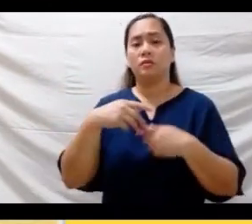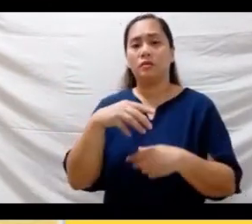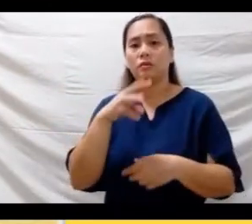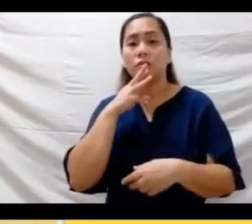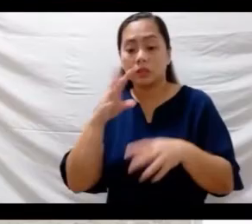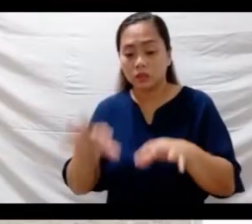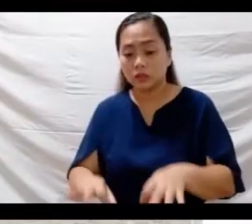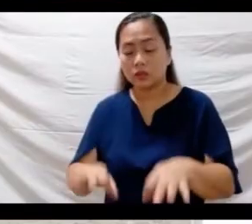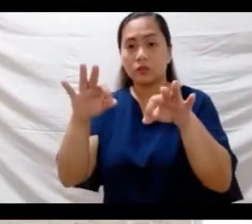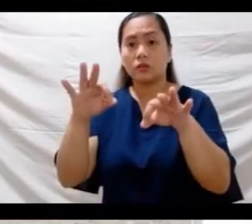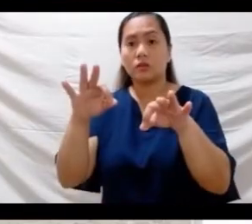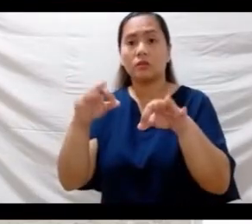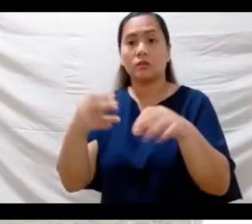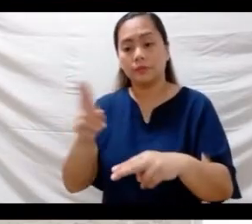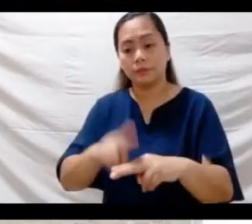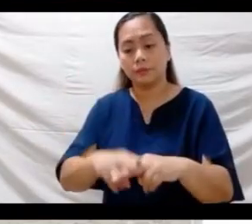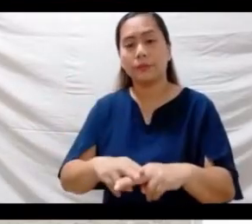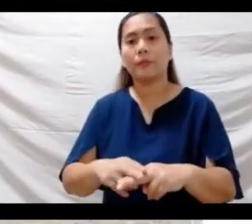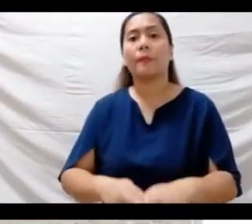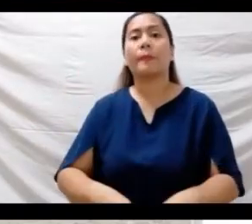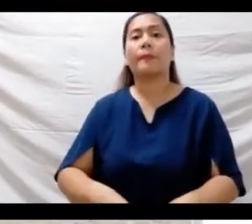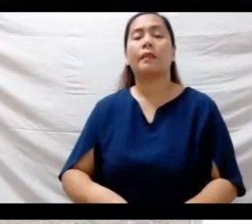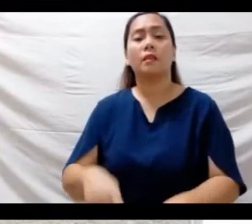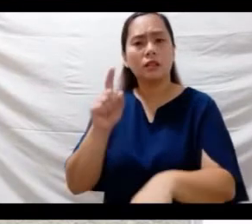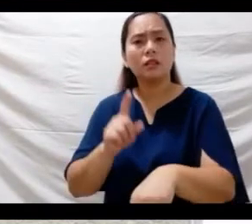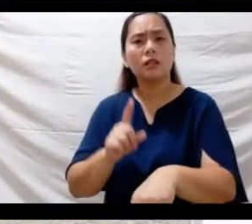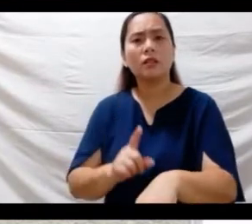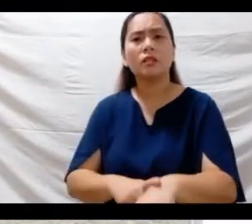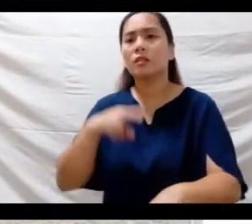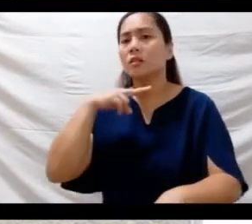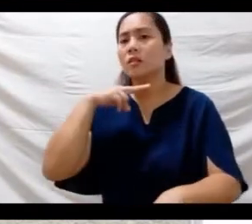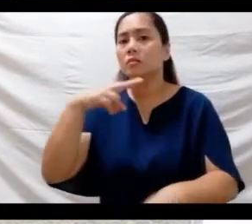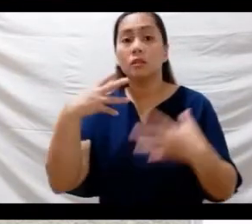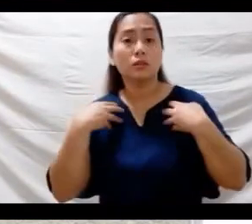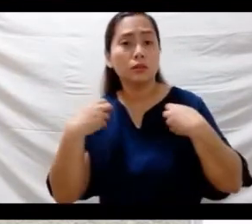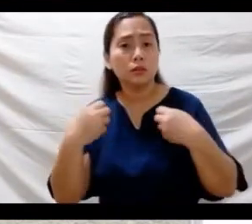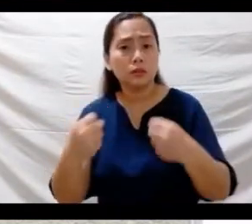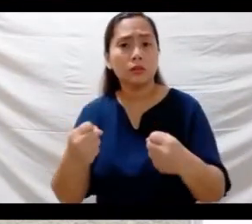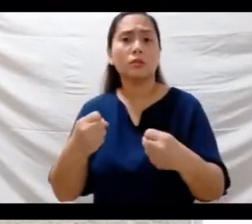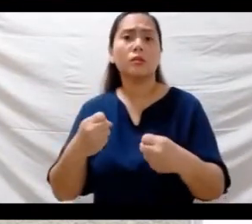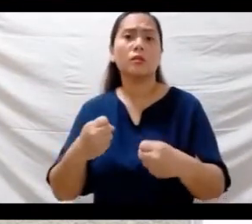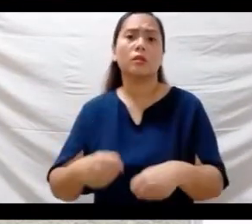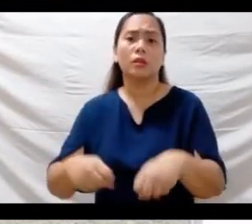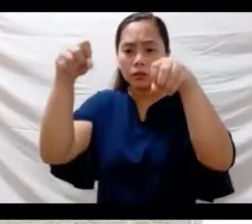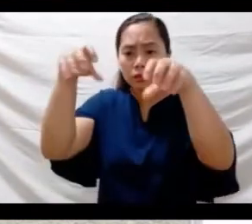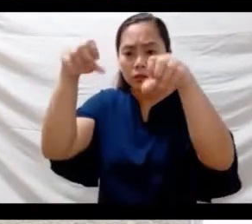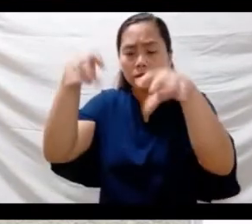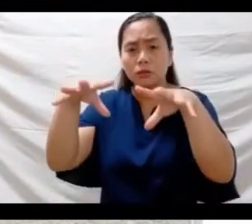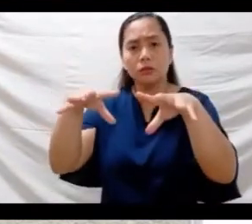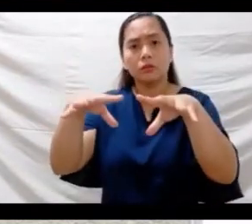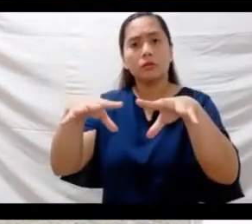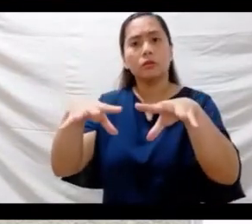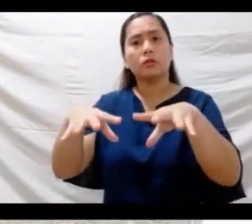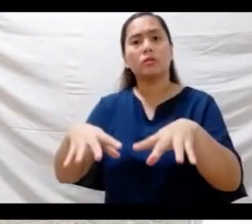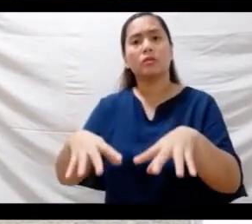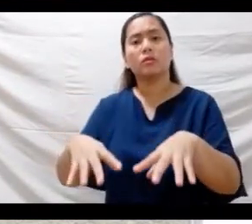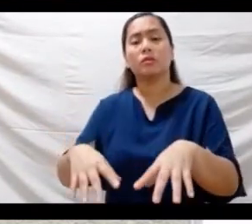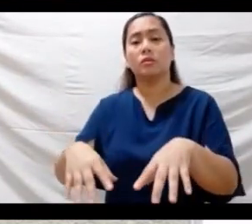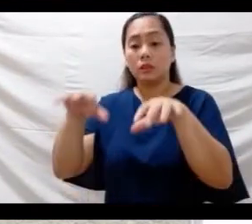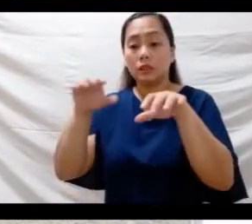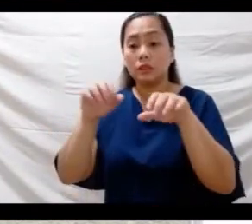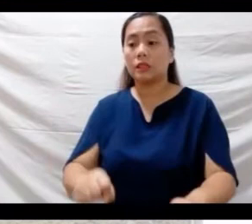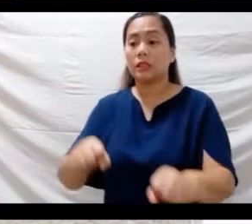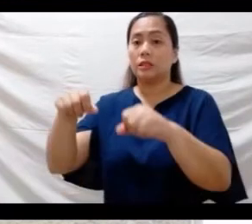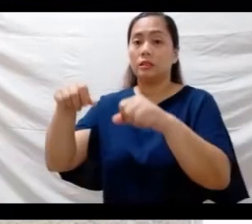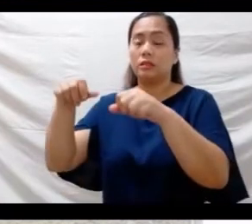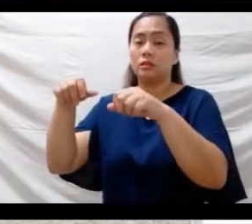Sa panahong iyon, hindi pa gaanong malakas ang buhos ng ulan, kaya maaari pa tayong